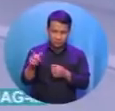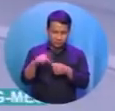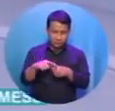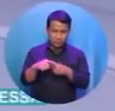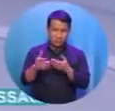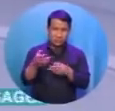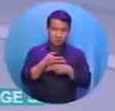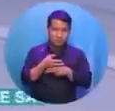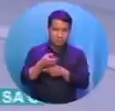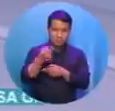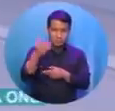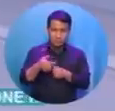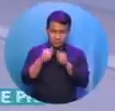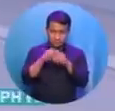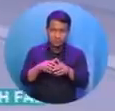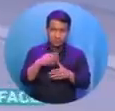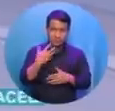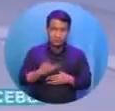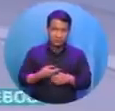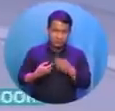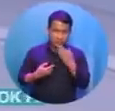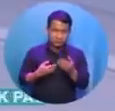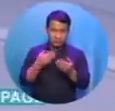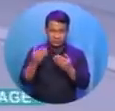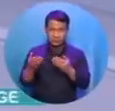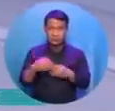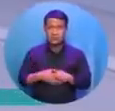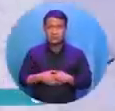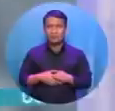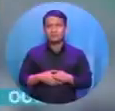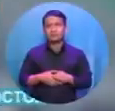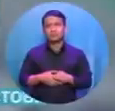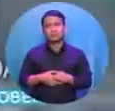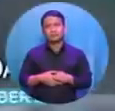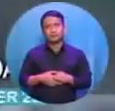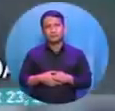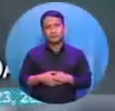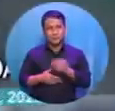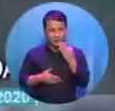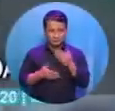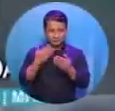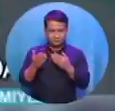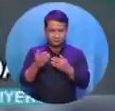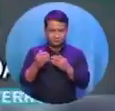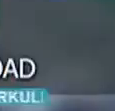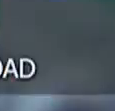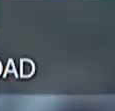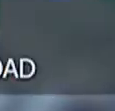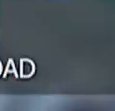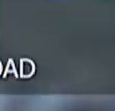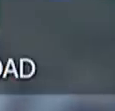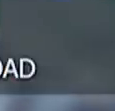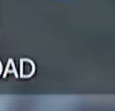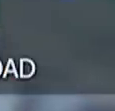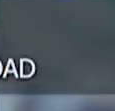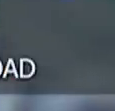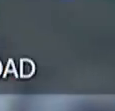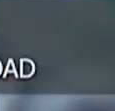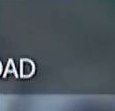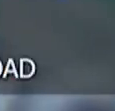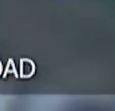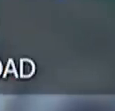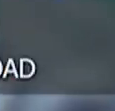po kayo, madam. God bless. Sana po. Get well soon. Thank you po. Thank you. Thank you po, ma'am. Maraming salamat. So, Rocky Tweet po, natanggap ko na